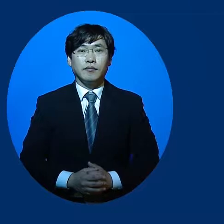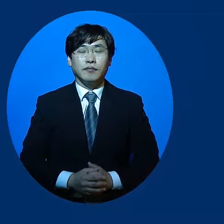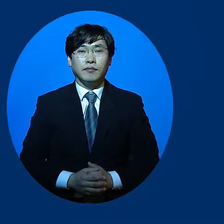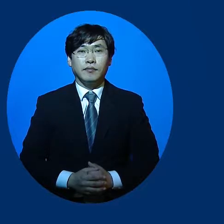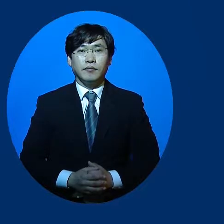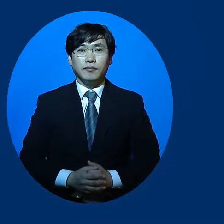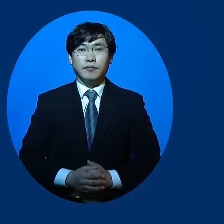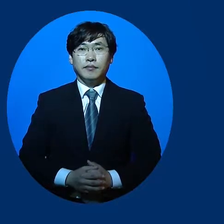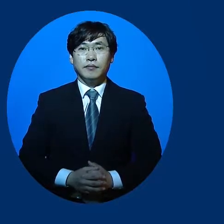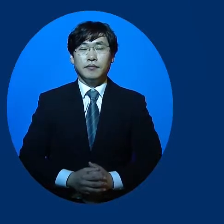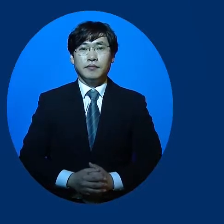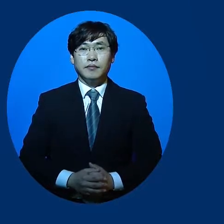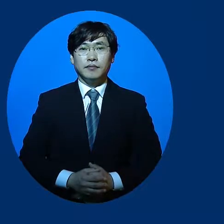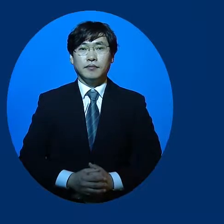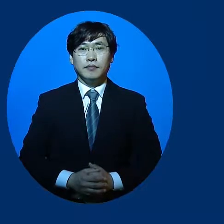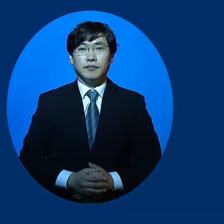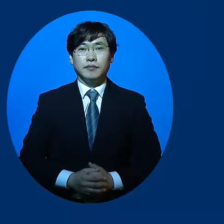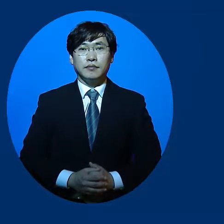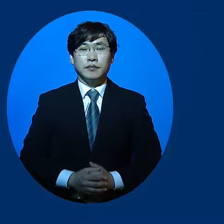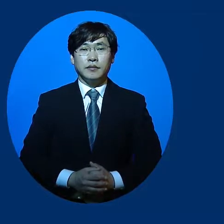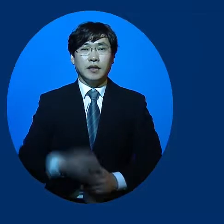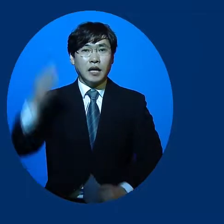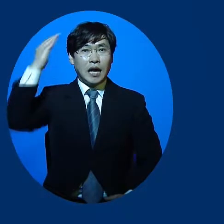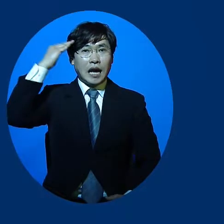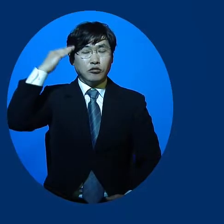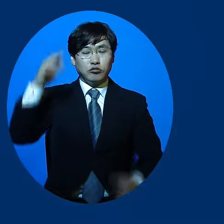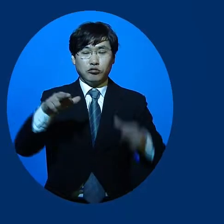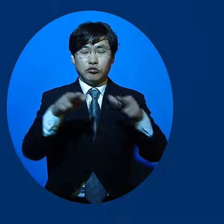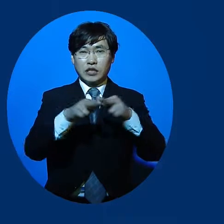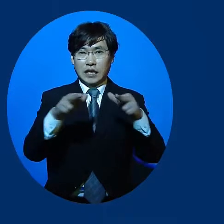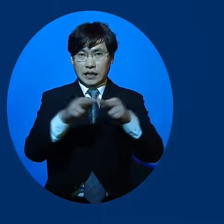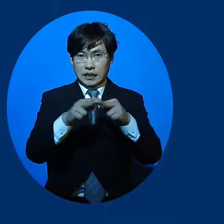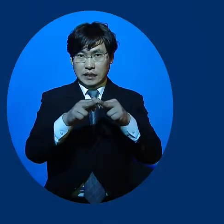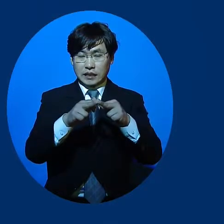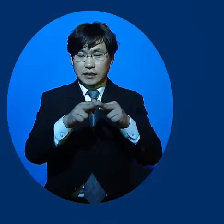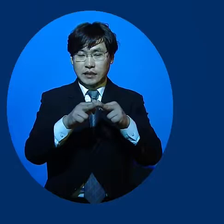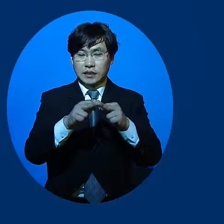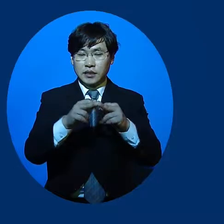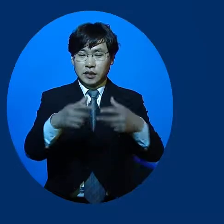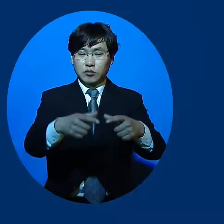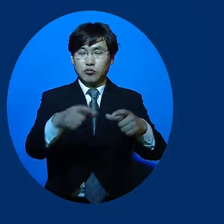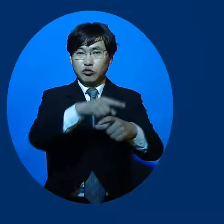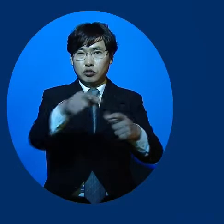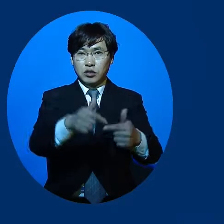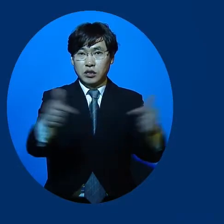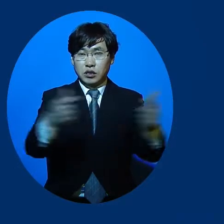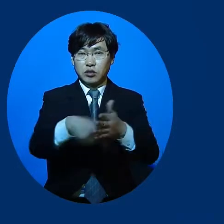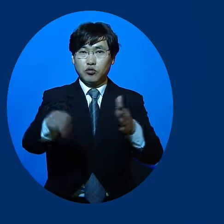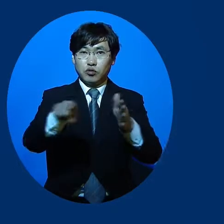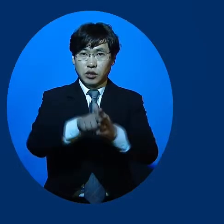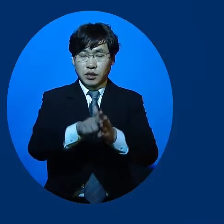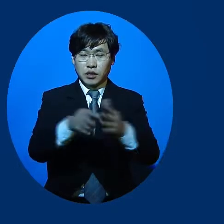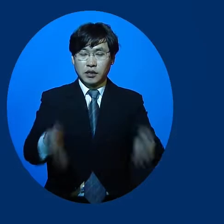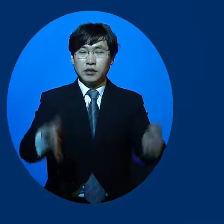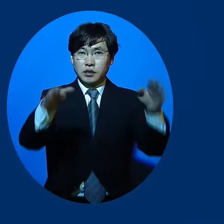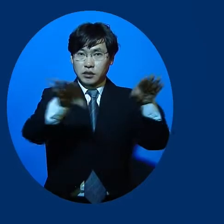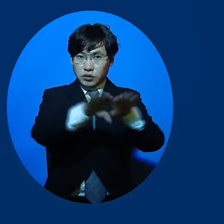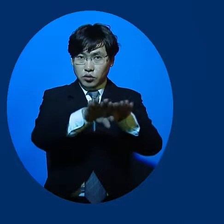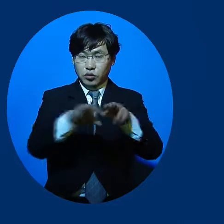예. 우리나라 장애인 체육이 활성화되기 위해서 필요한 요인으로 장애인